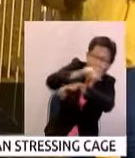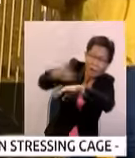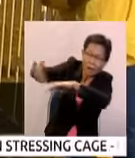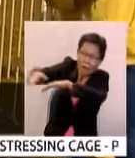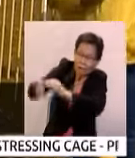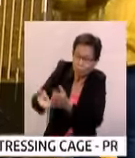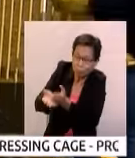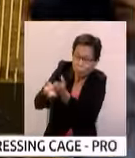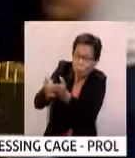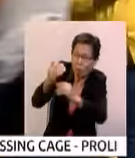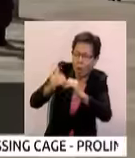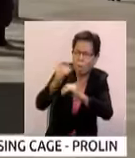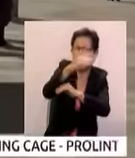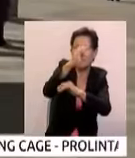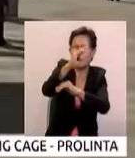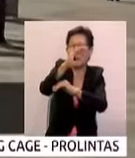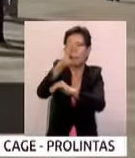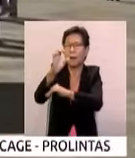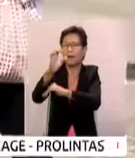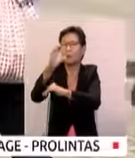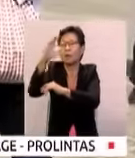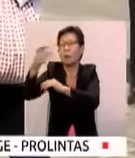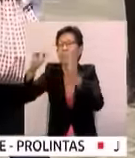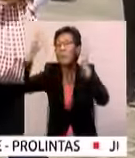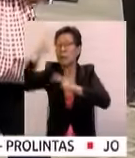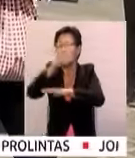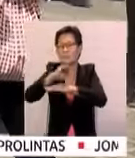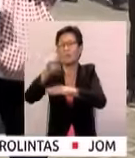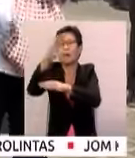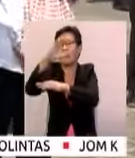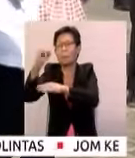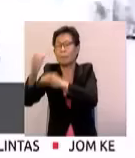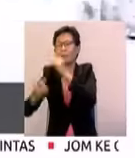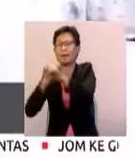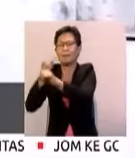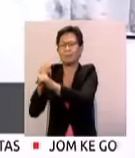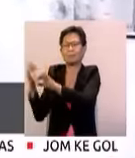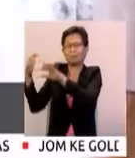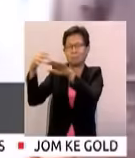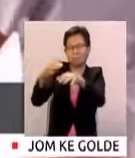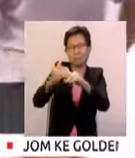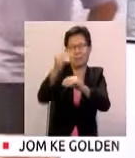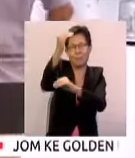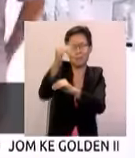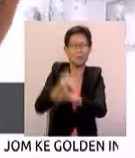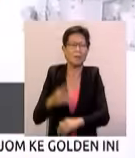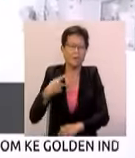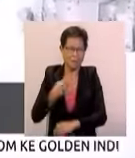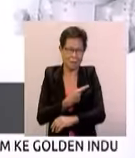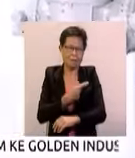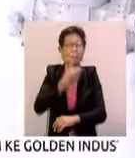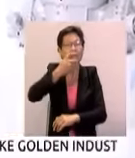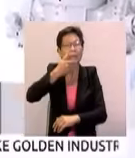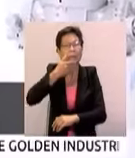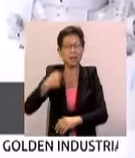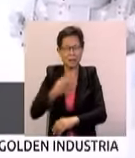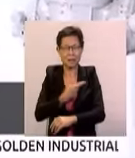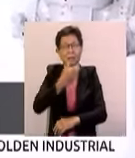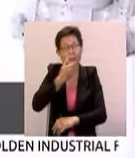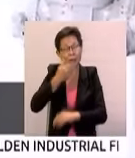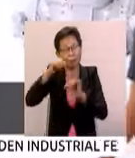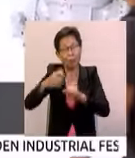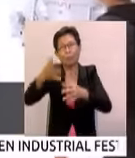maritim daripada lebih 400 syarikat tempatan dan antarabangsa. Kita sebagai belia boleh